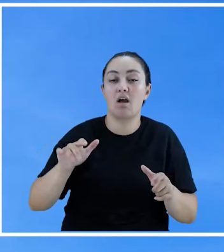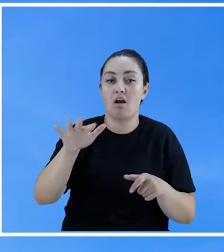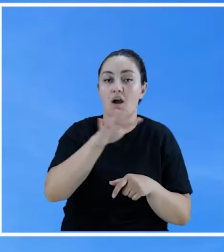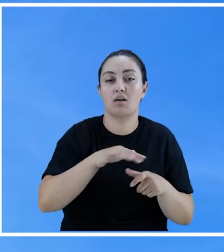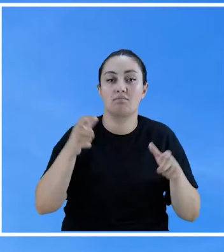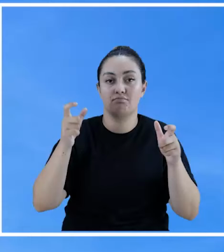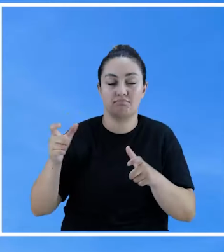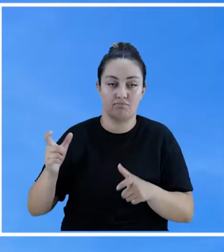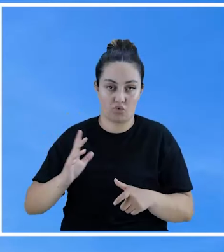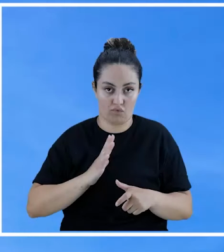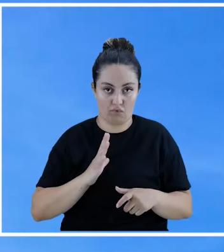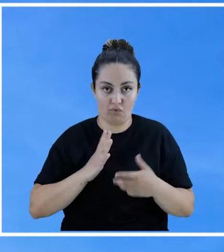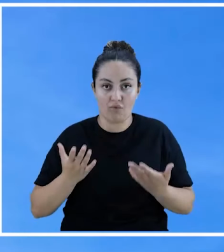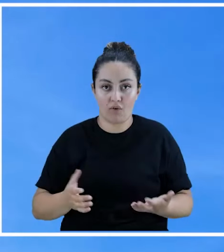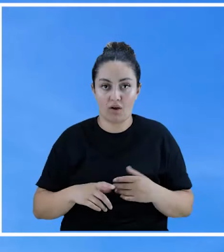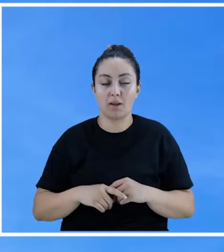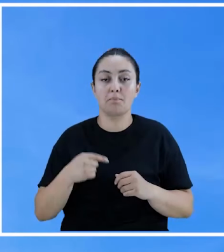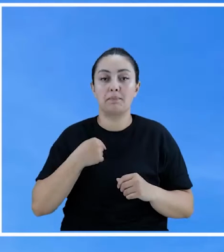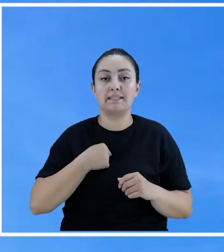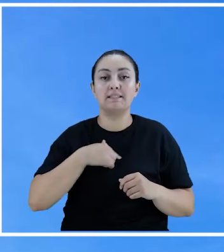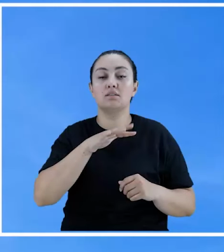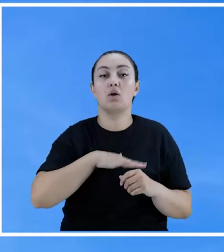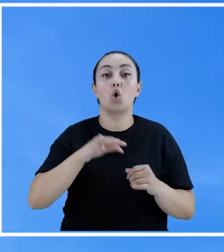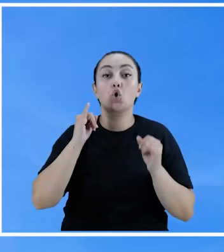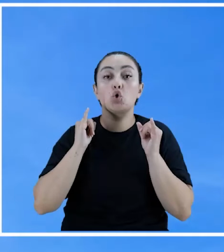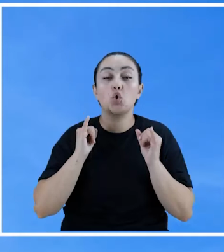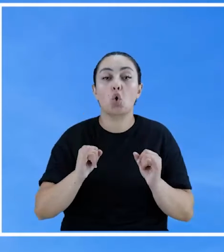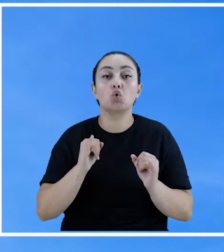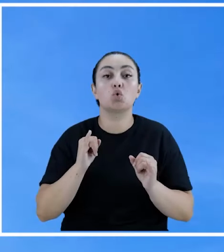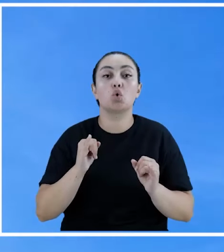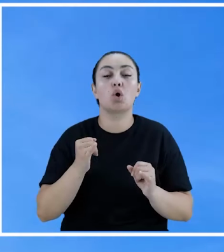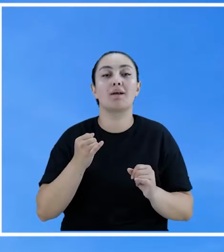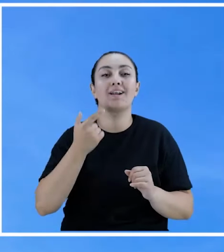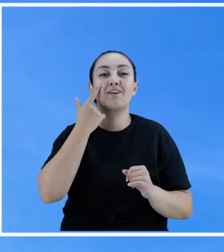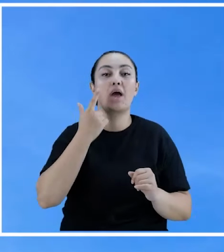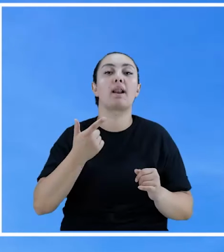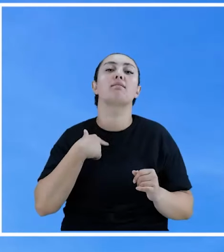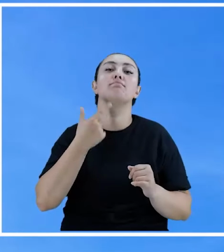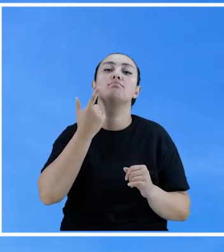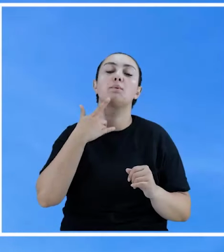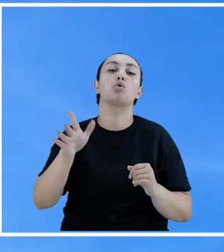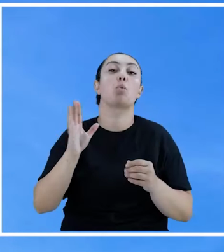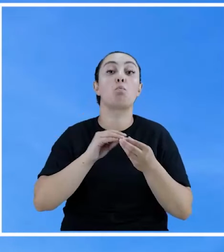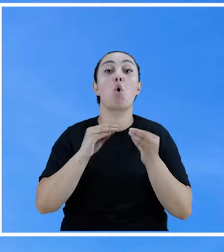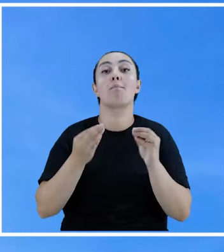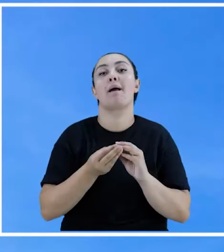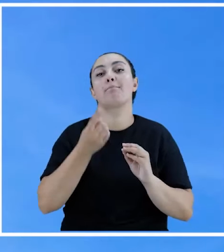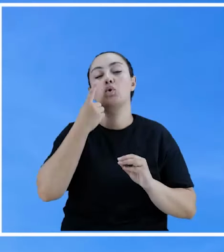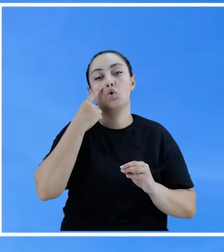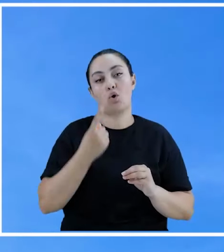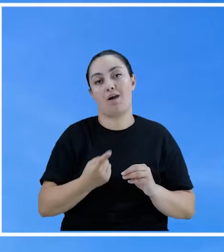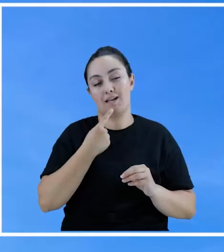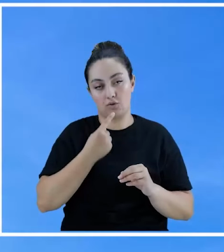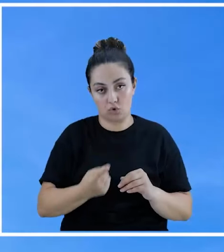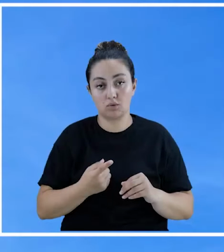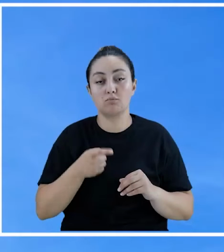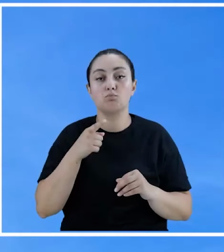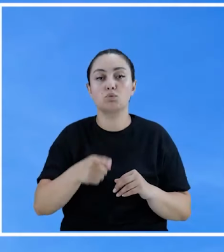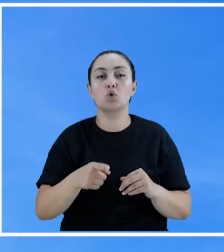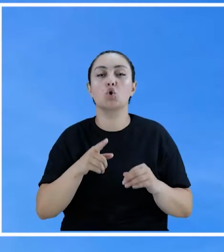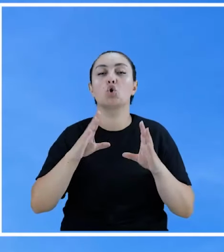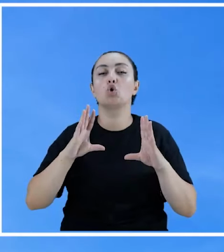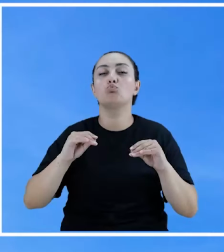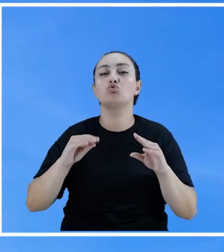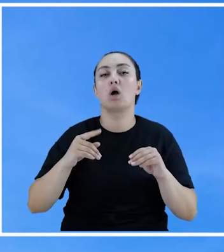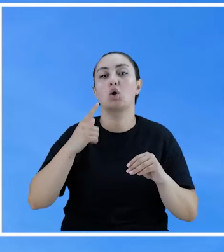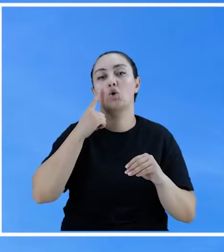olan birçok bölgemiz var. Dolayısıyla biz kötü olarak nitelendirmiyoruz, problemli olarak nitelendiriyoruz. Bunlar da